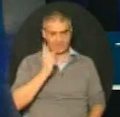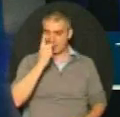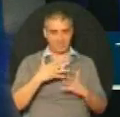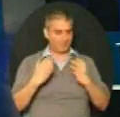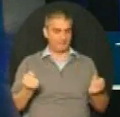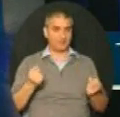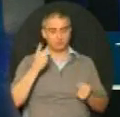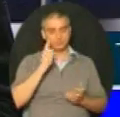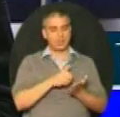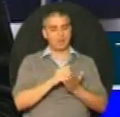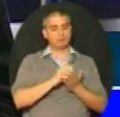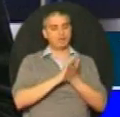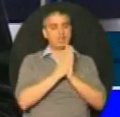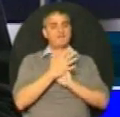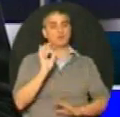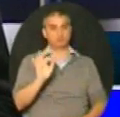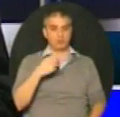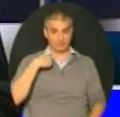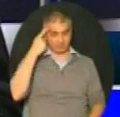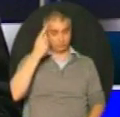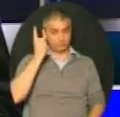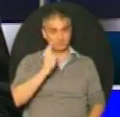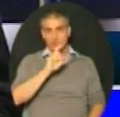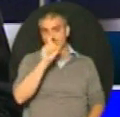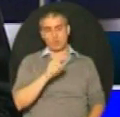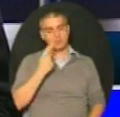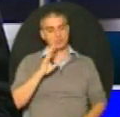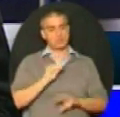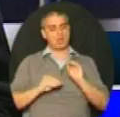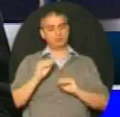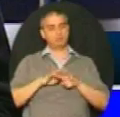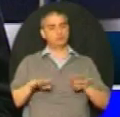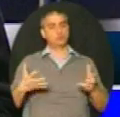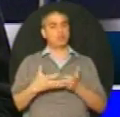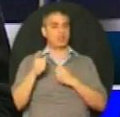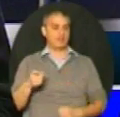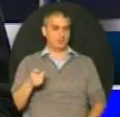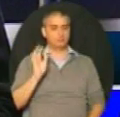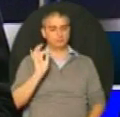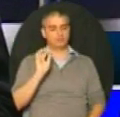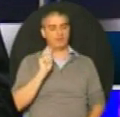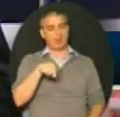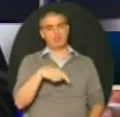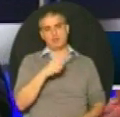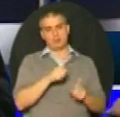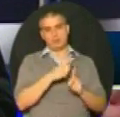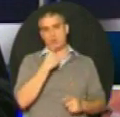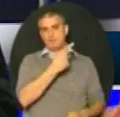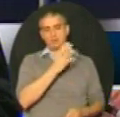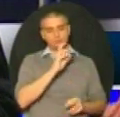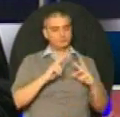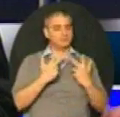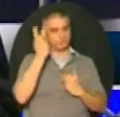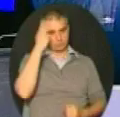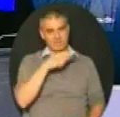בפירוק, הוא צריך להמשיך ברפורמות שלו, ואני חושב שהוא צריך אולי יותר להשתמש ברשתות החברתיות, כדי להגיע לציבור, כמו שתמי אמרה, כדי